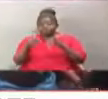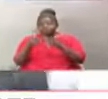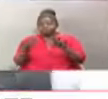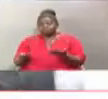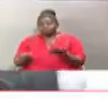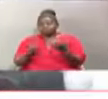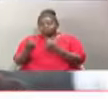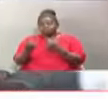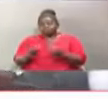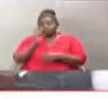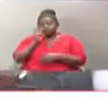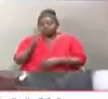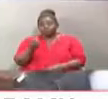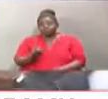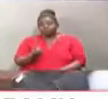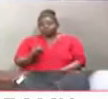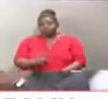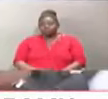entono.